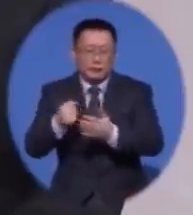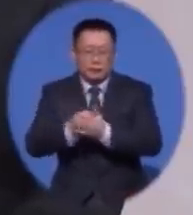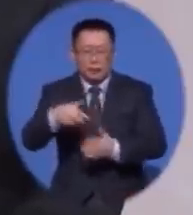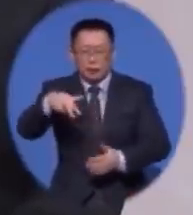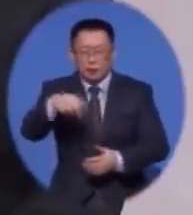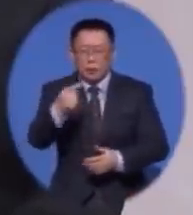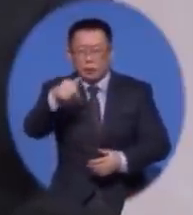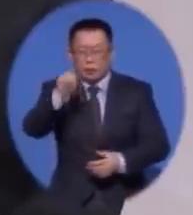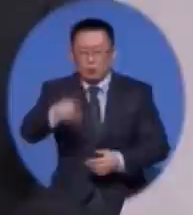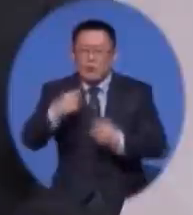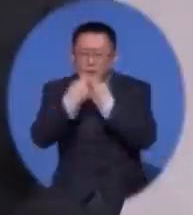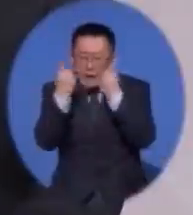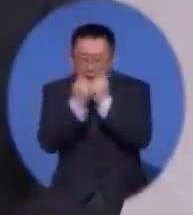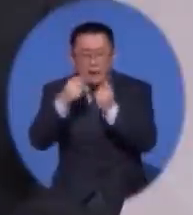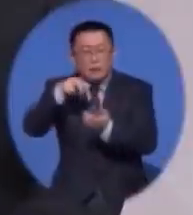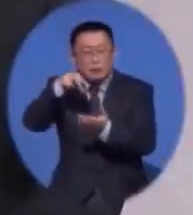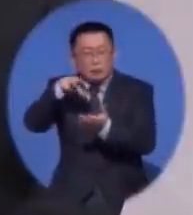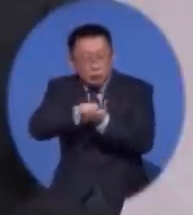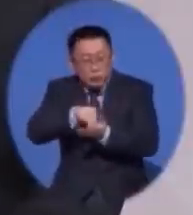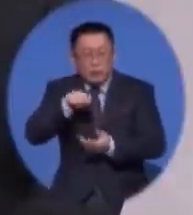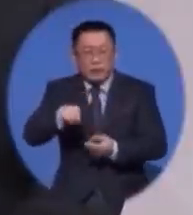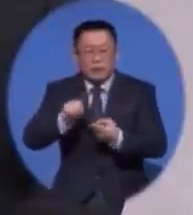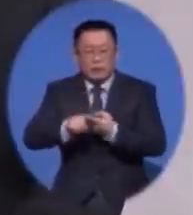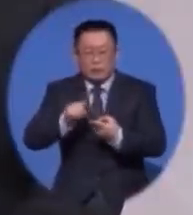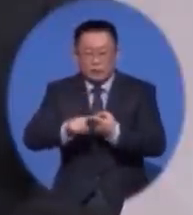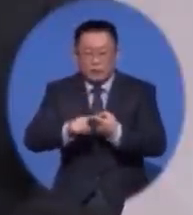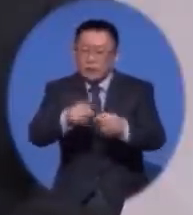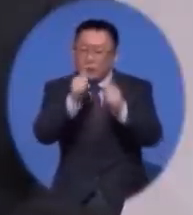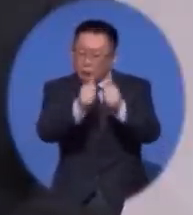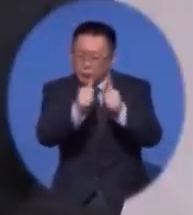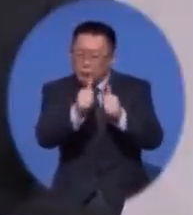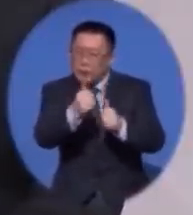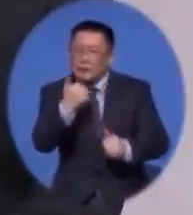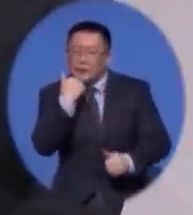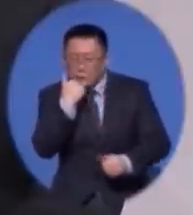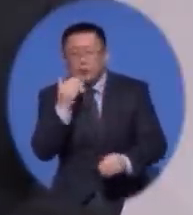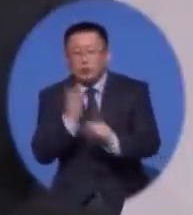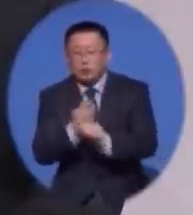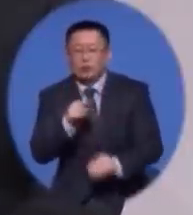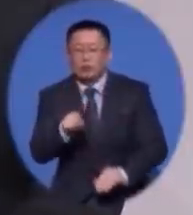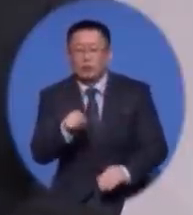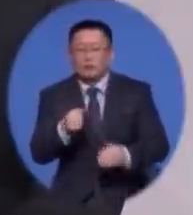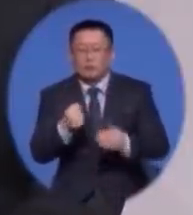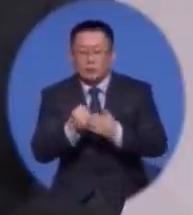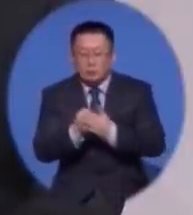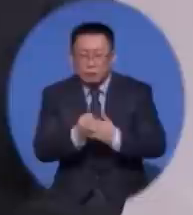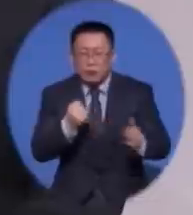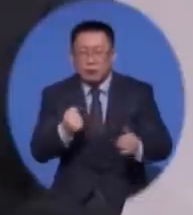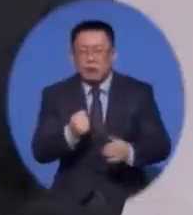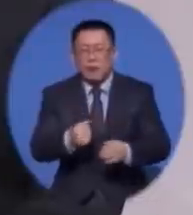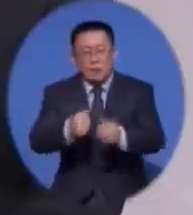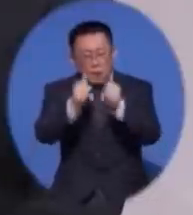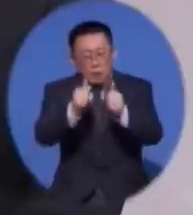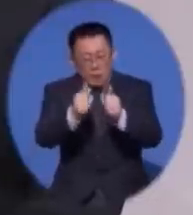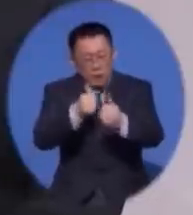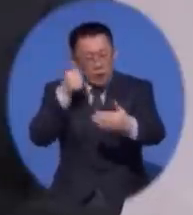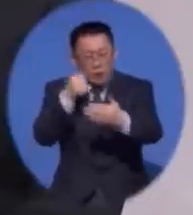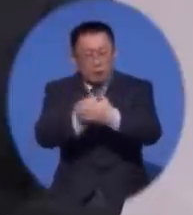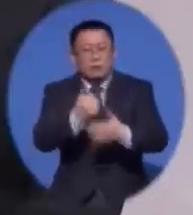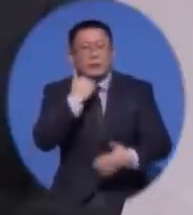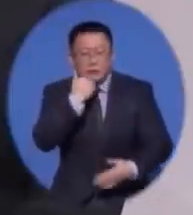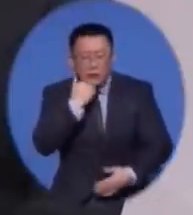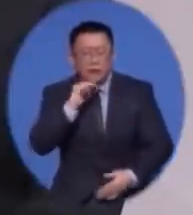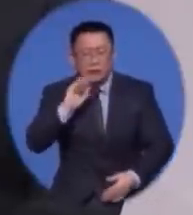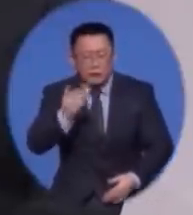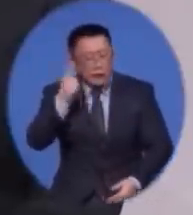조국 개인의 문제는 지금 사법적 판단을 기다리고 있지 않습니까? 저는 법원의 판단을 기다려야